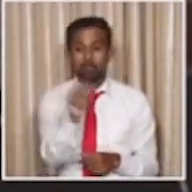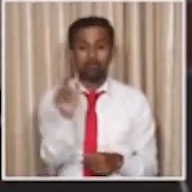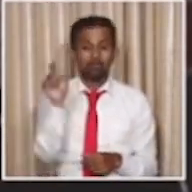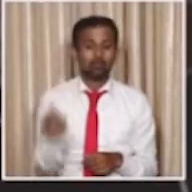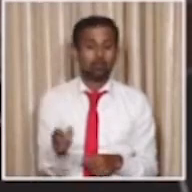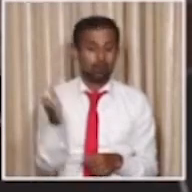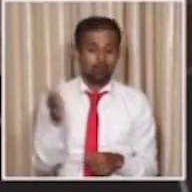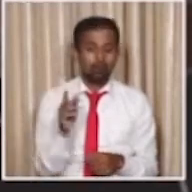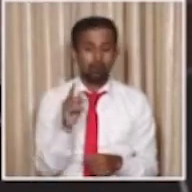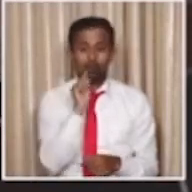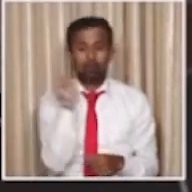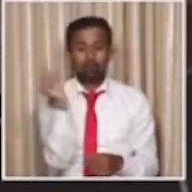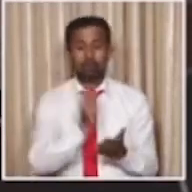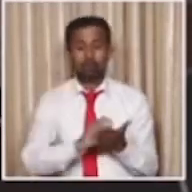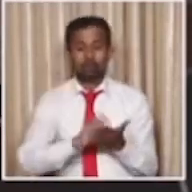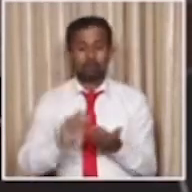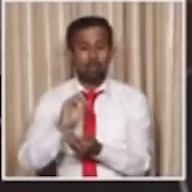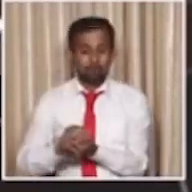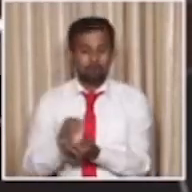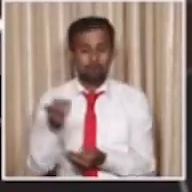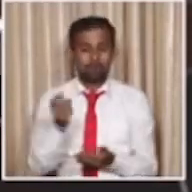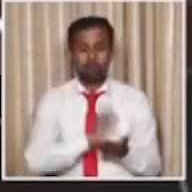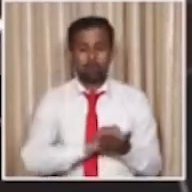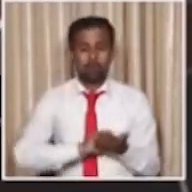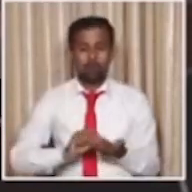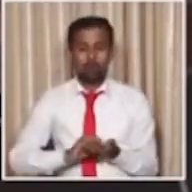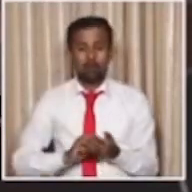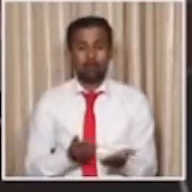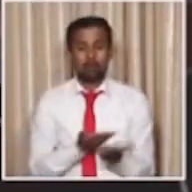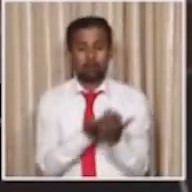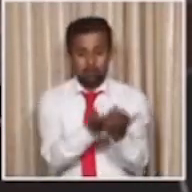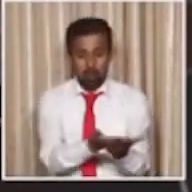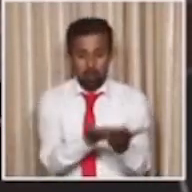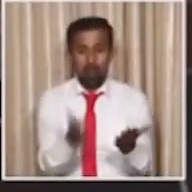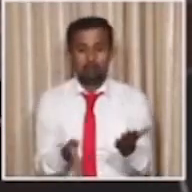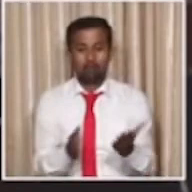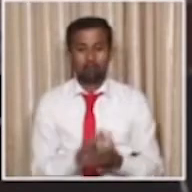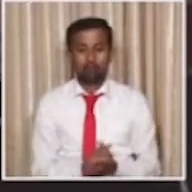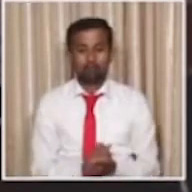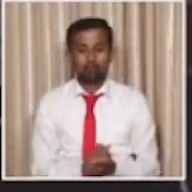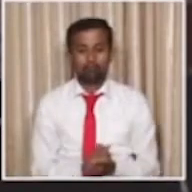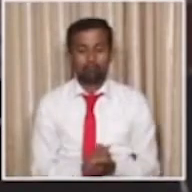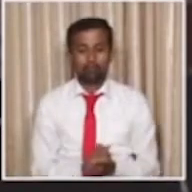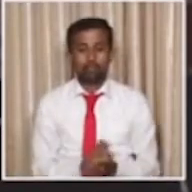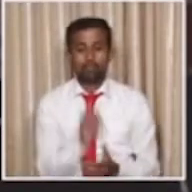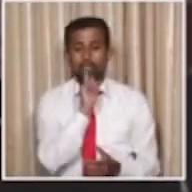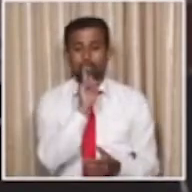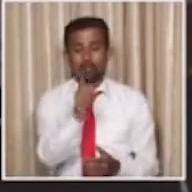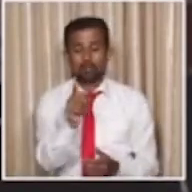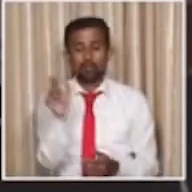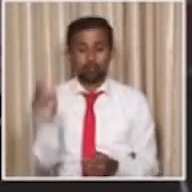පුද්ගලයාගෙන්. ඒ නියෝගයේ ලිඛිතව තියෙනවා, ඒ නියෝගයේ ලිඛිතව සභාගත කරලා තියෙනවා. එහෙමනම් කතා කරන්න ඕනේ නියෝගයේම ඇර